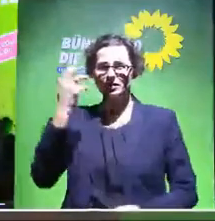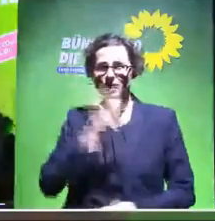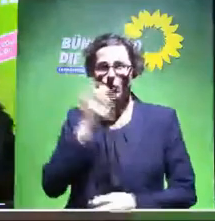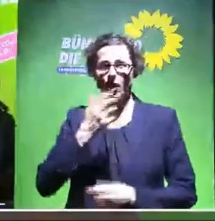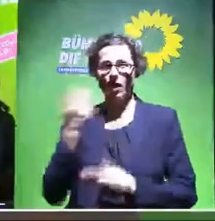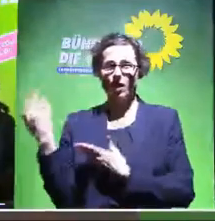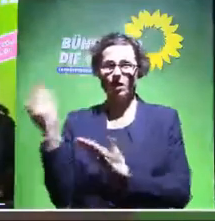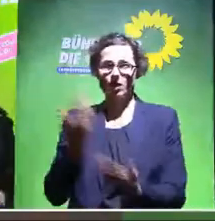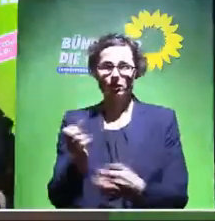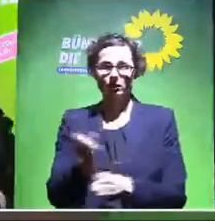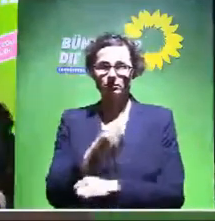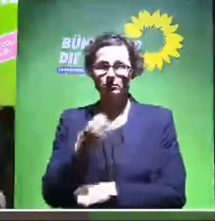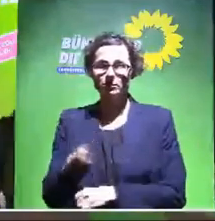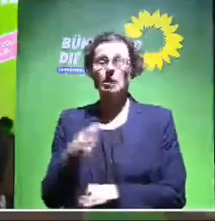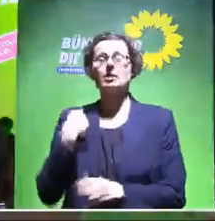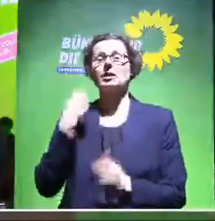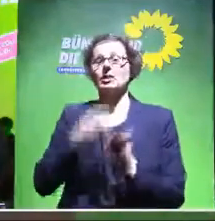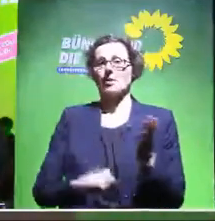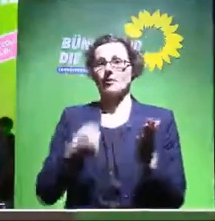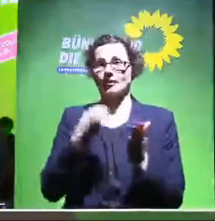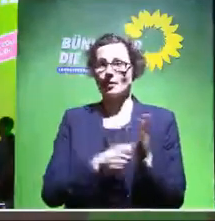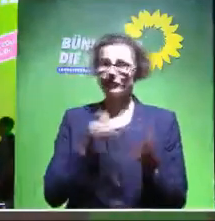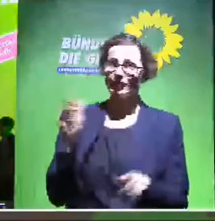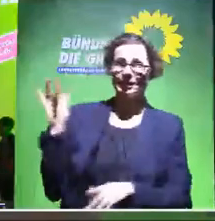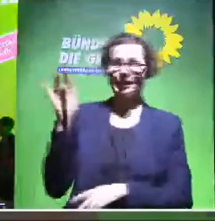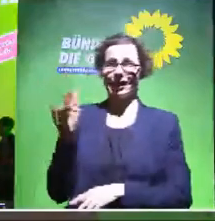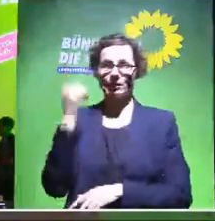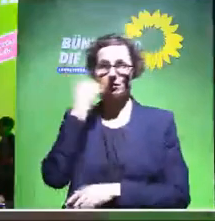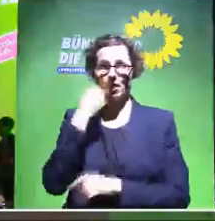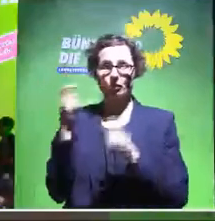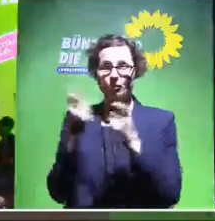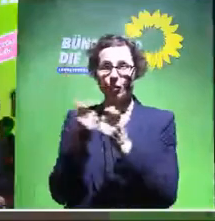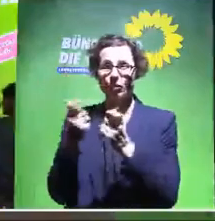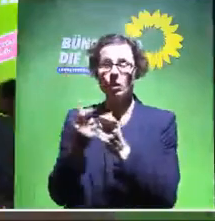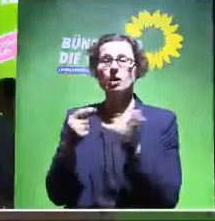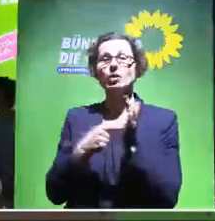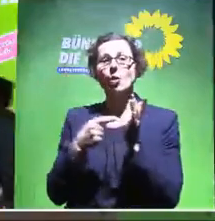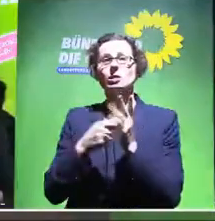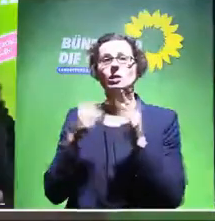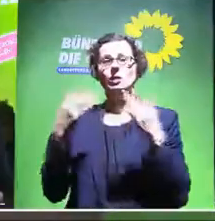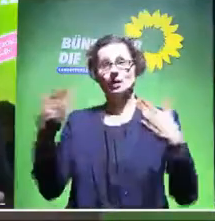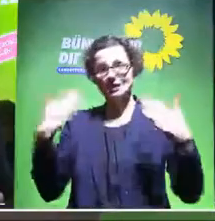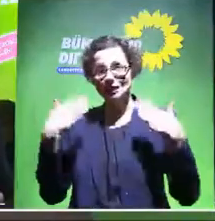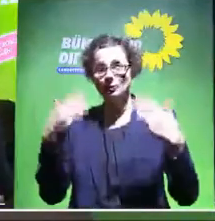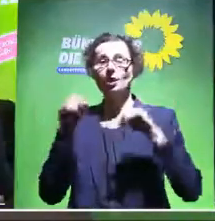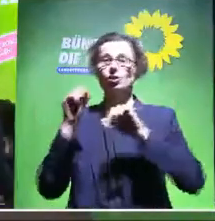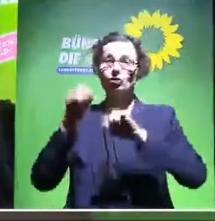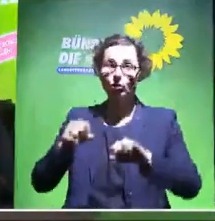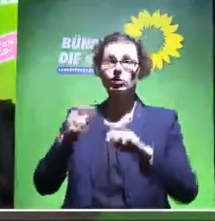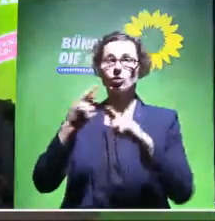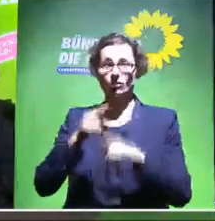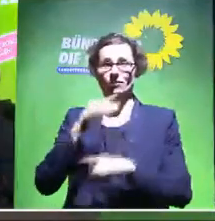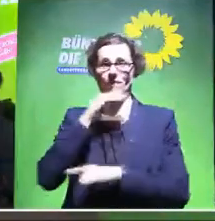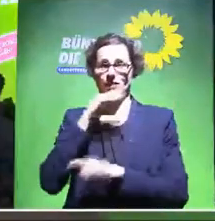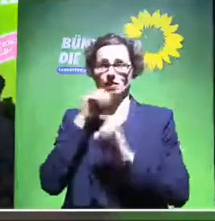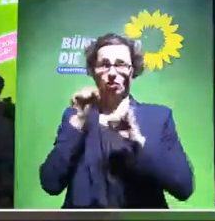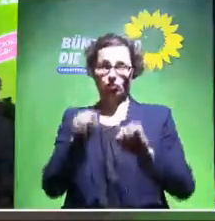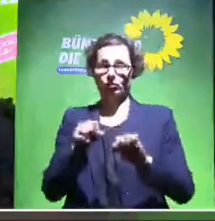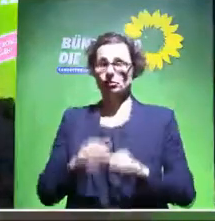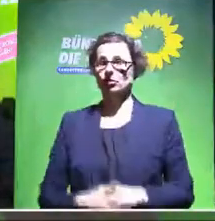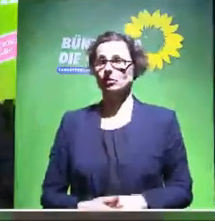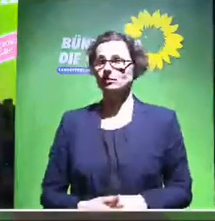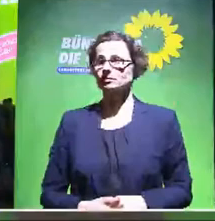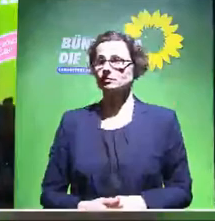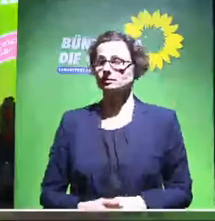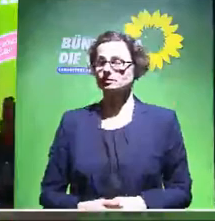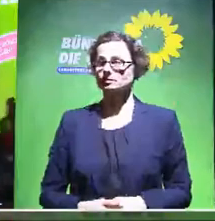hinterlassen dürfen. Wir kämpfen gegen die Braunkohle, weil wir nicht nur das Klima schützen, sondern weil wir auch unser Wasser schützen wollen.